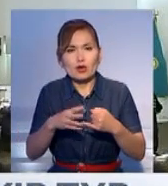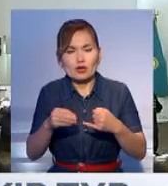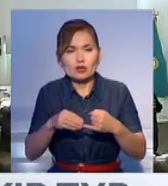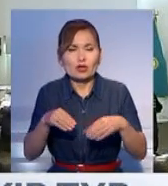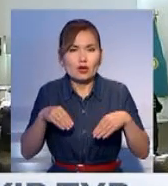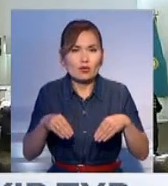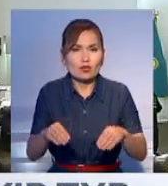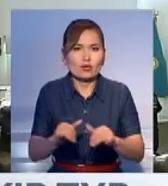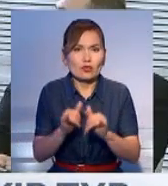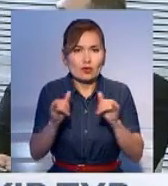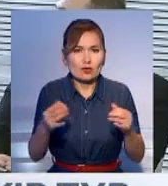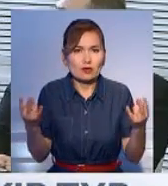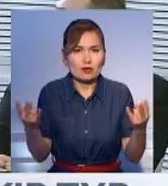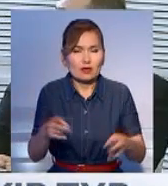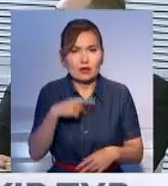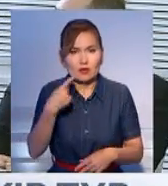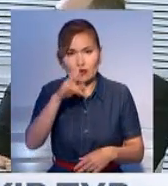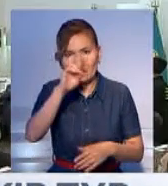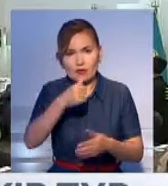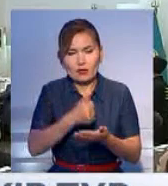берді.